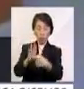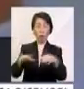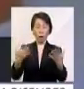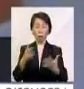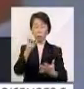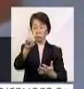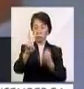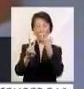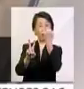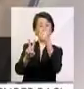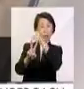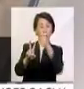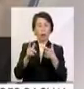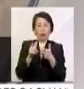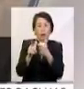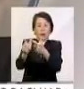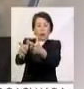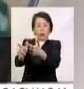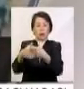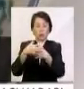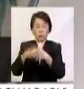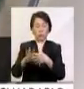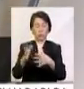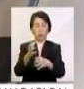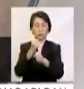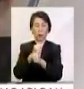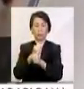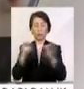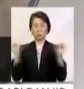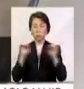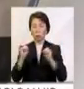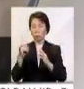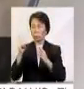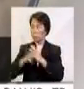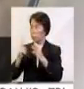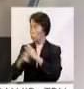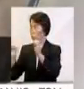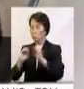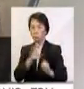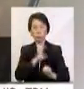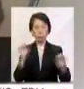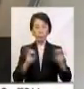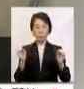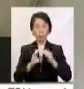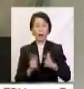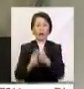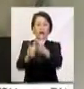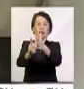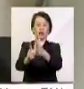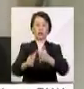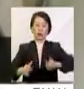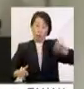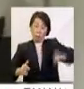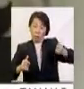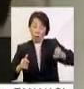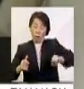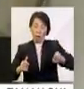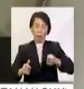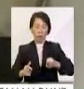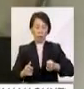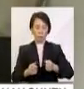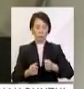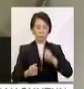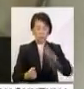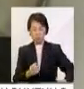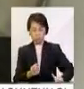dua suspek penjenayah melarikan diri selepas mendapati tiada pengawal keselamatan di dalam mahkamah tersebut. Hakim Buzet tanpa